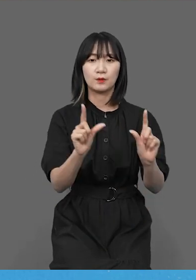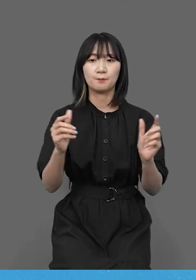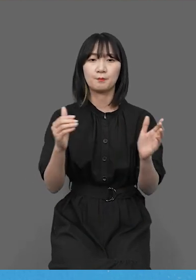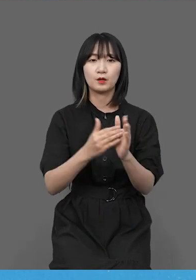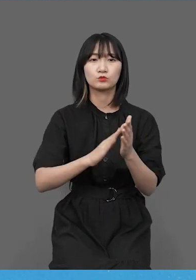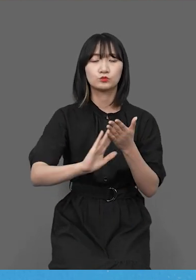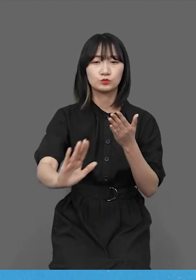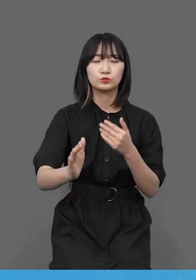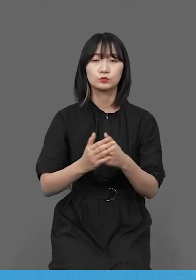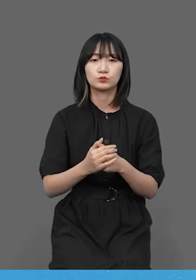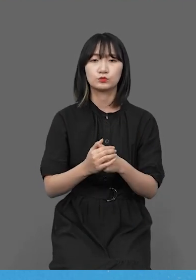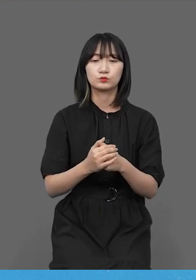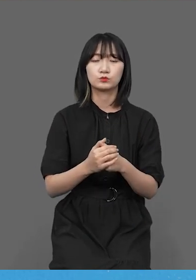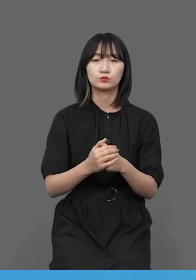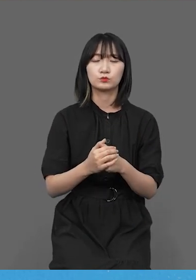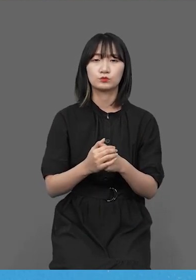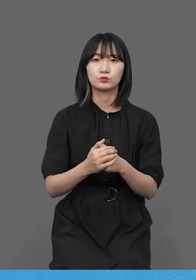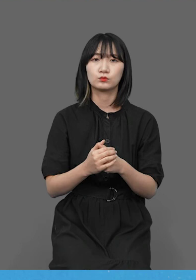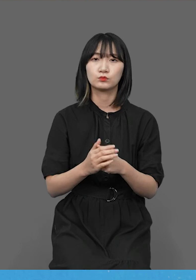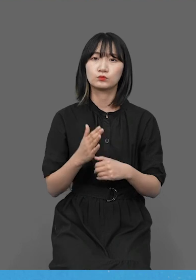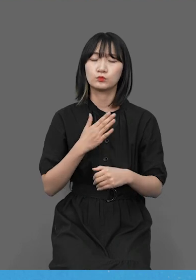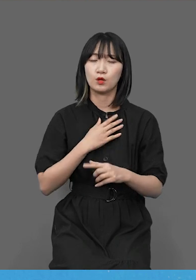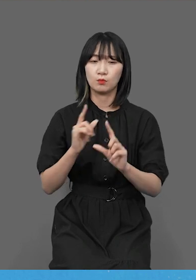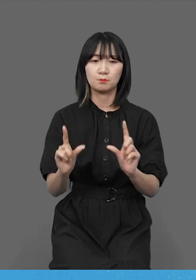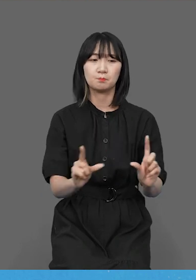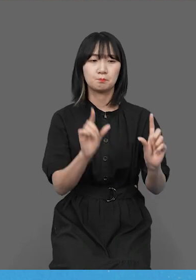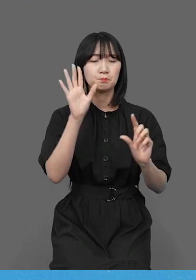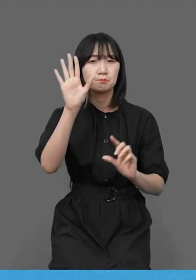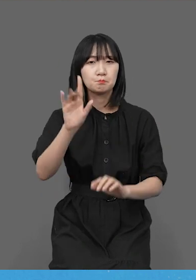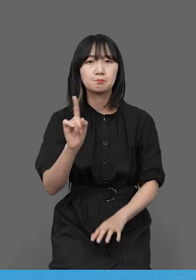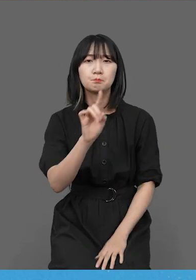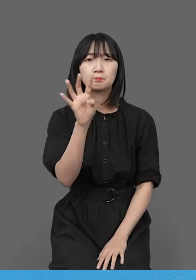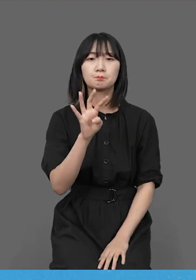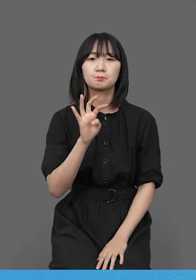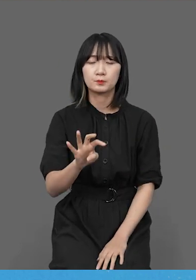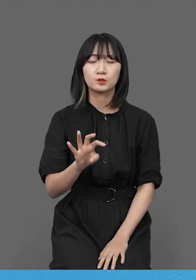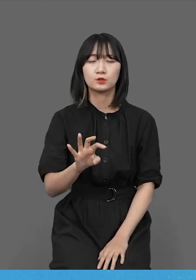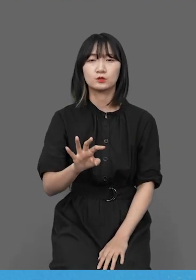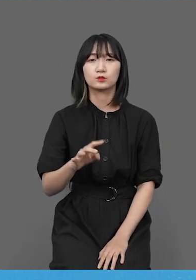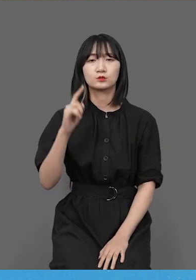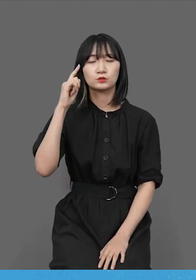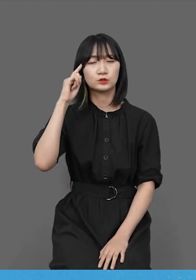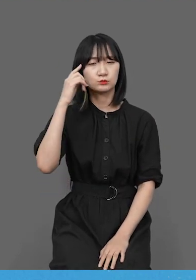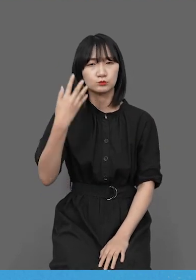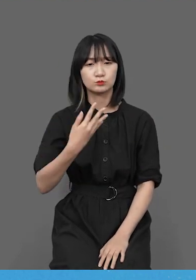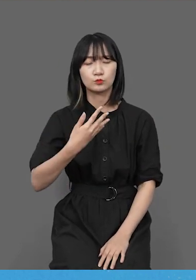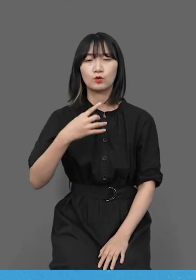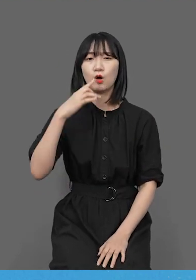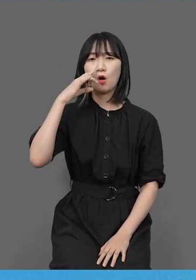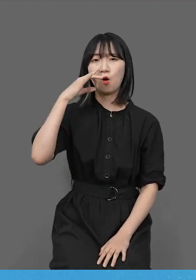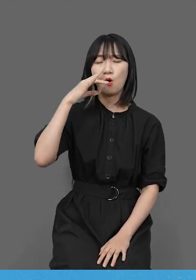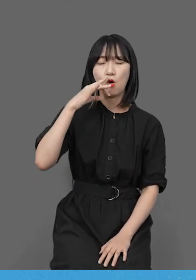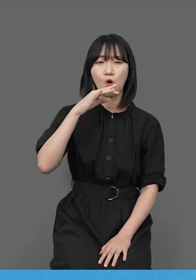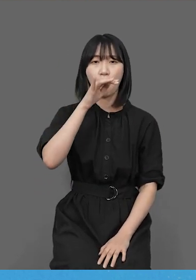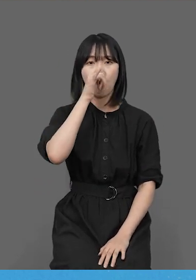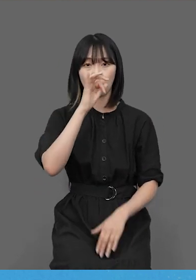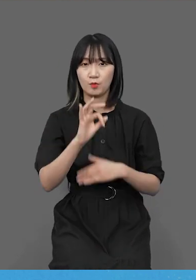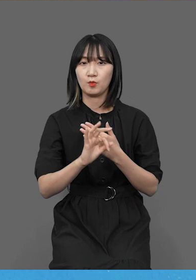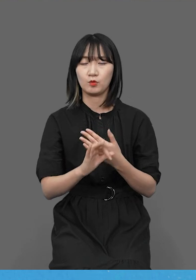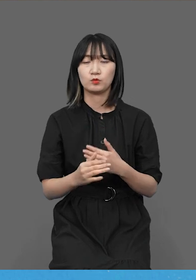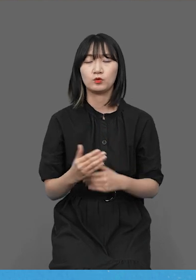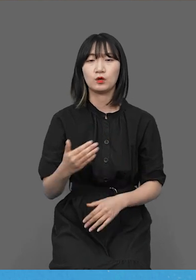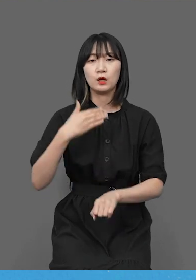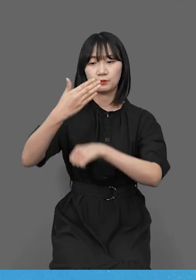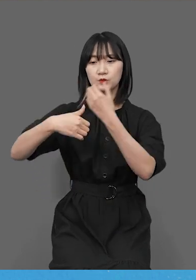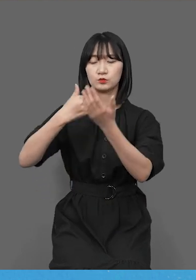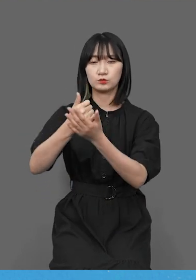후에 어떤 시간들이 내 앞에 펼쳐질 것인가, 그거에 대한 질문을 갖고 계신다면 하나님께서는